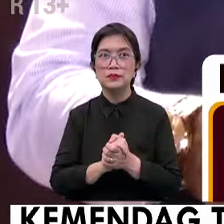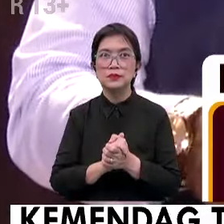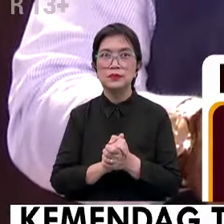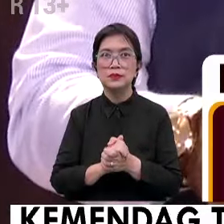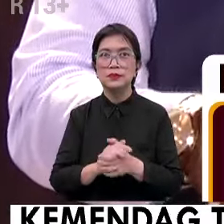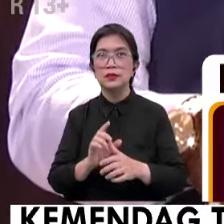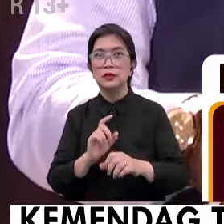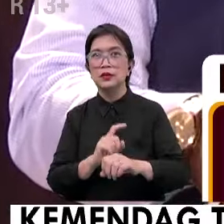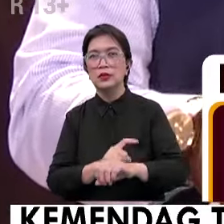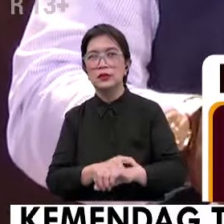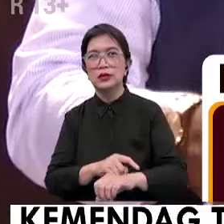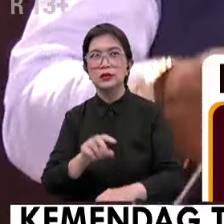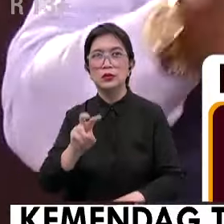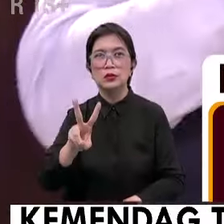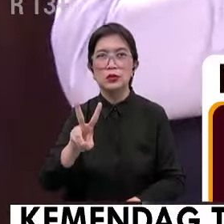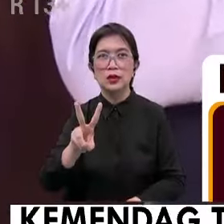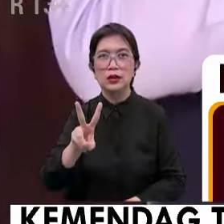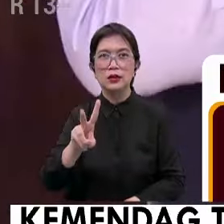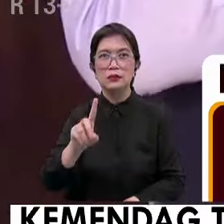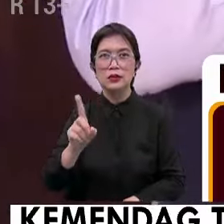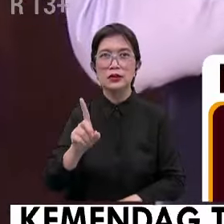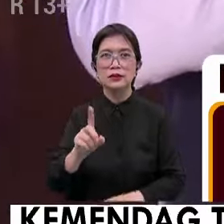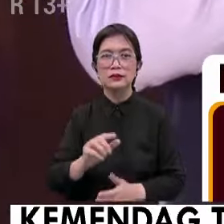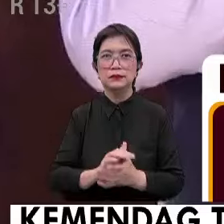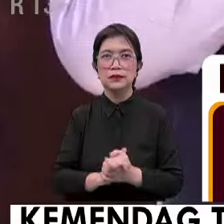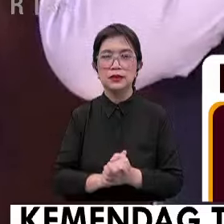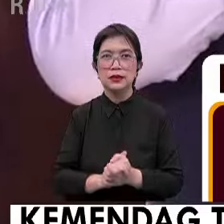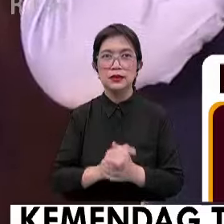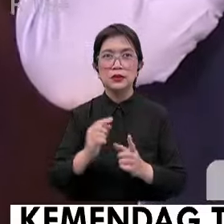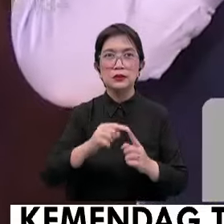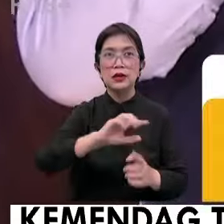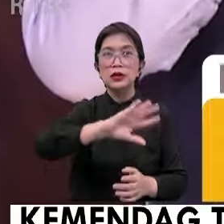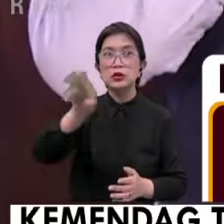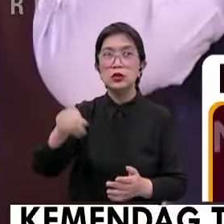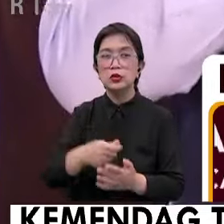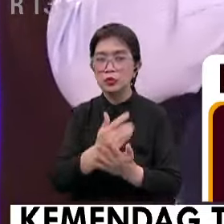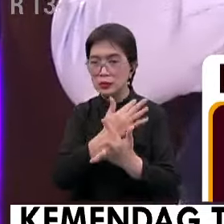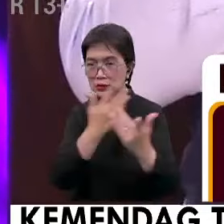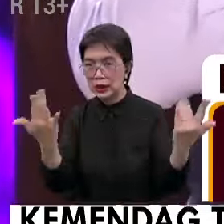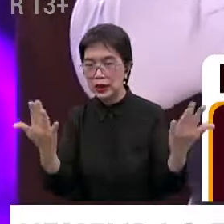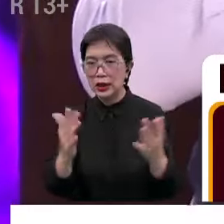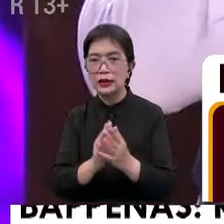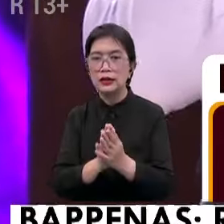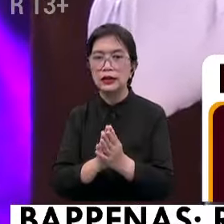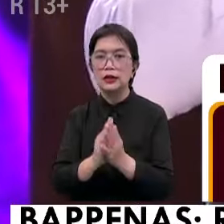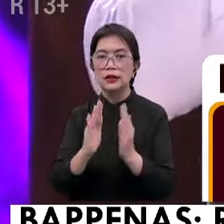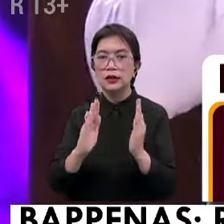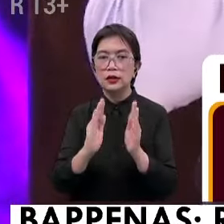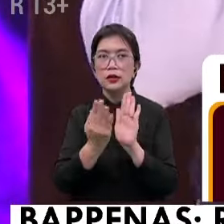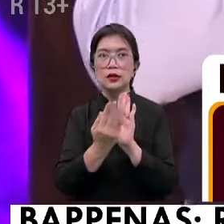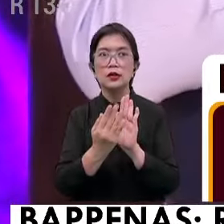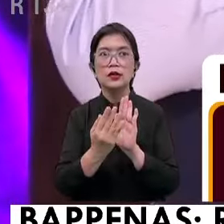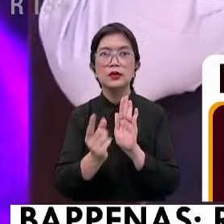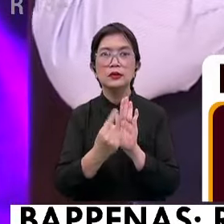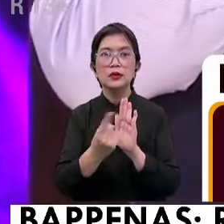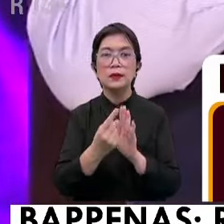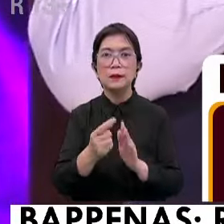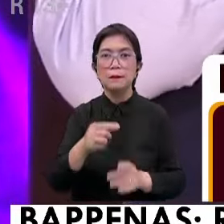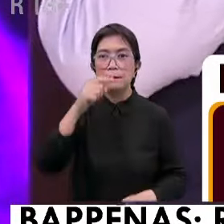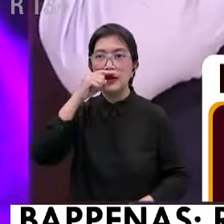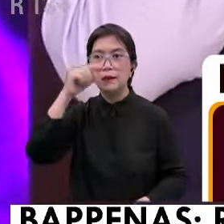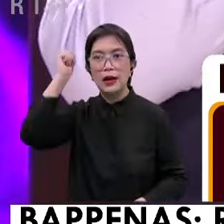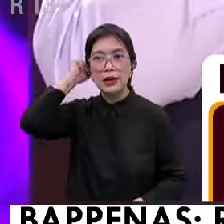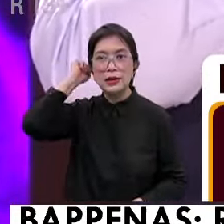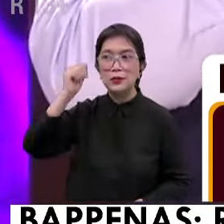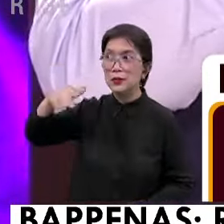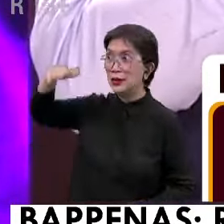menit dimulai ketika Anda berbicara. Silakan. Kepada seluruh warga Kabupaten Mimika, Bapak, Mama, Kakak, Adik yang kami